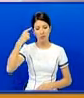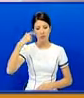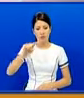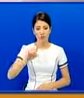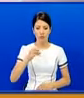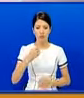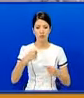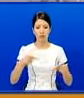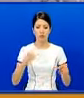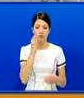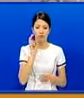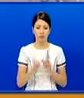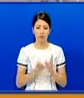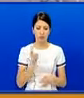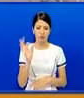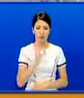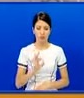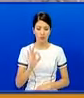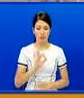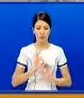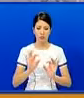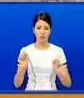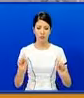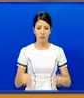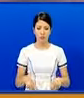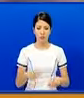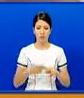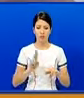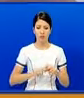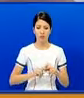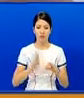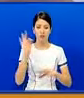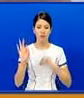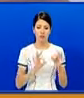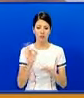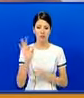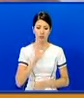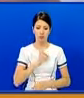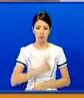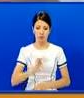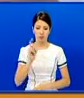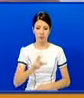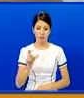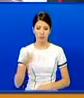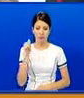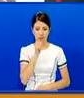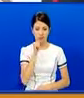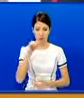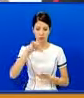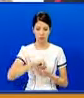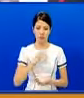да тағам дайындауға байланысты ұсыныстарын бере алады. Осындай жобаның игілігіне қанық болған олар тіпті күнделікті қатысуға дайын екендерін